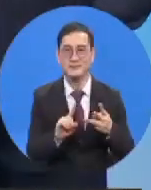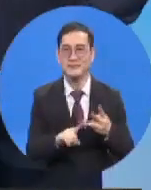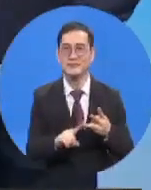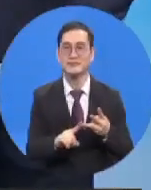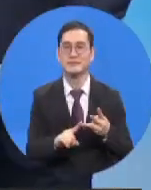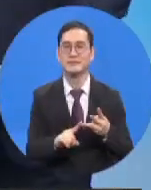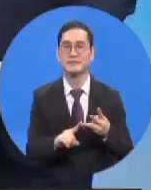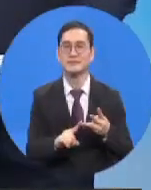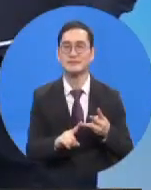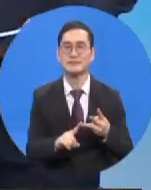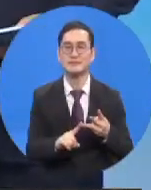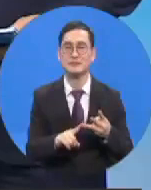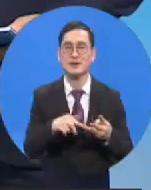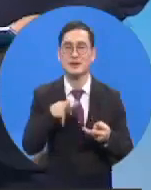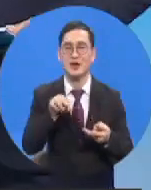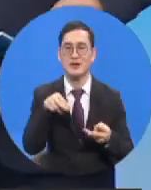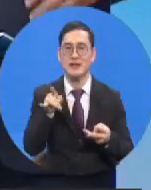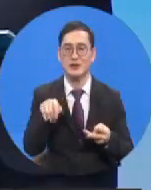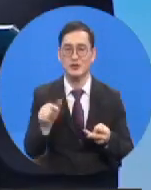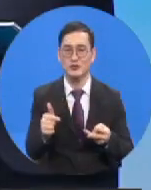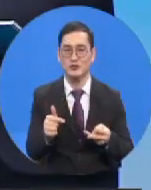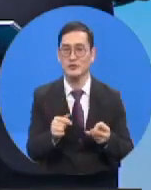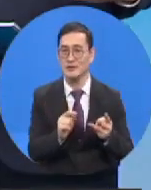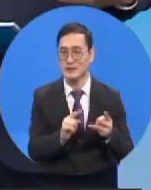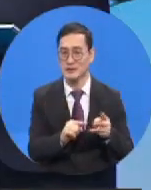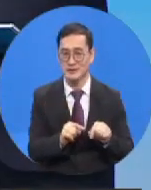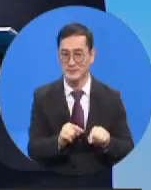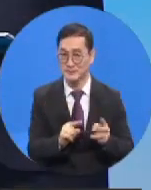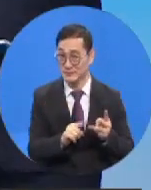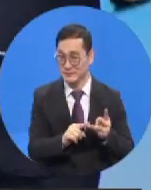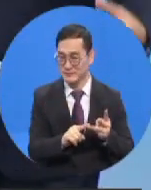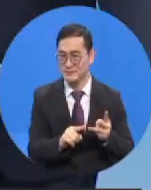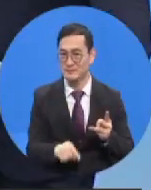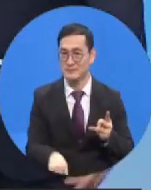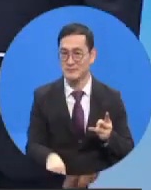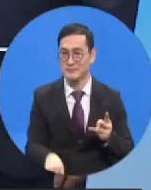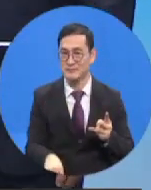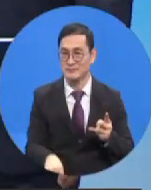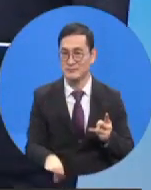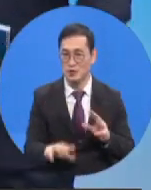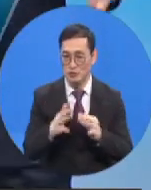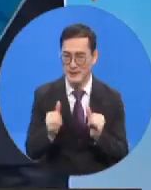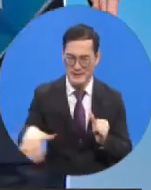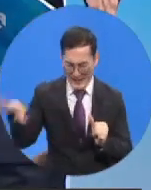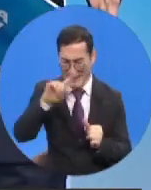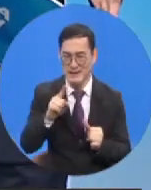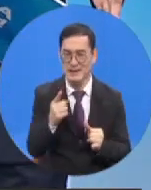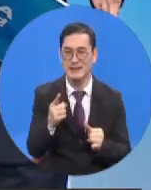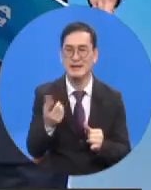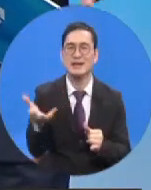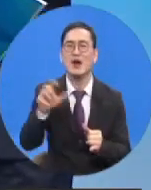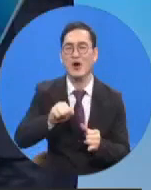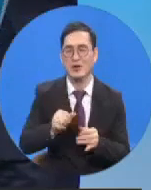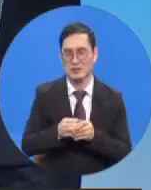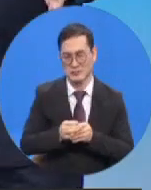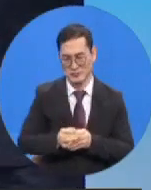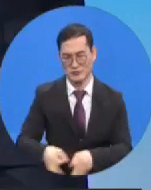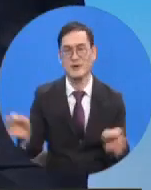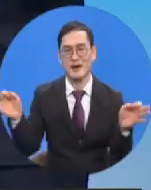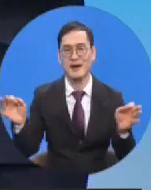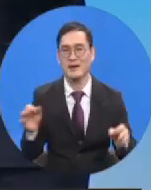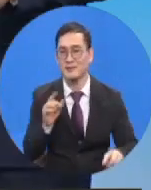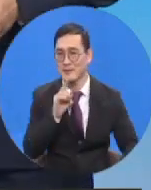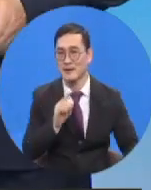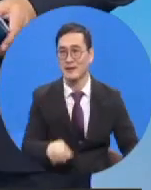마지막으로 정세균 전 총리가 1억 원 통장을 전 국민에게 선물하자. 그러니까 태어나서부터